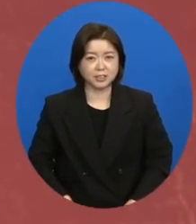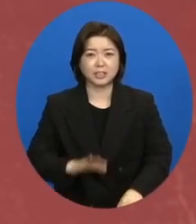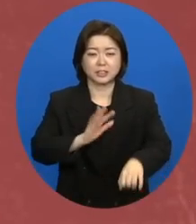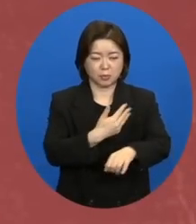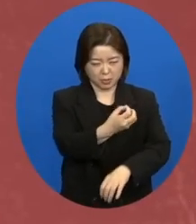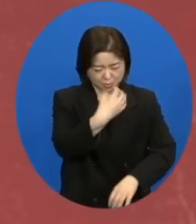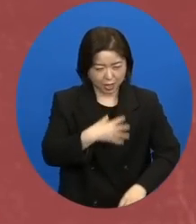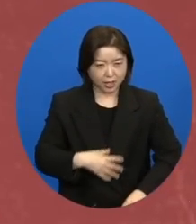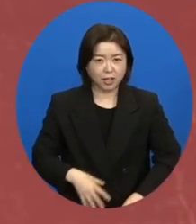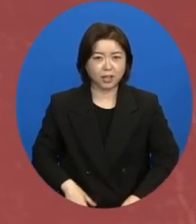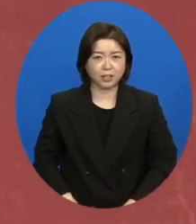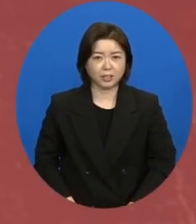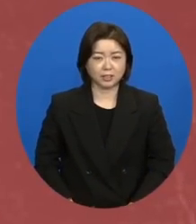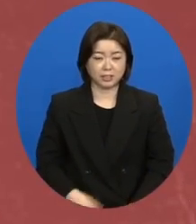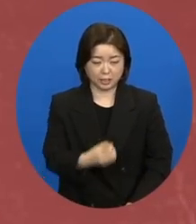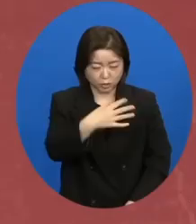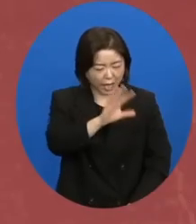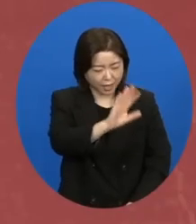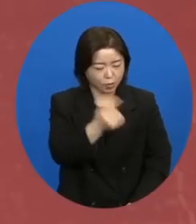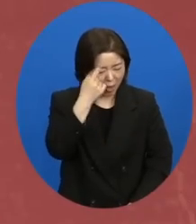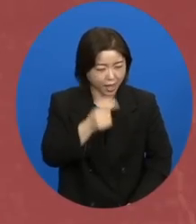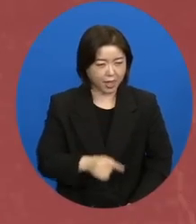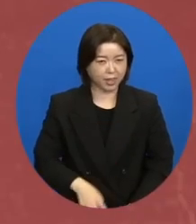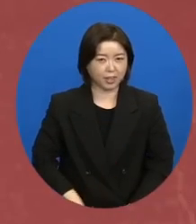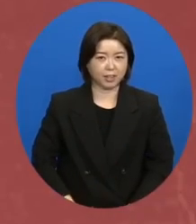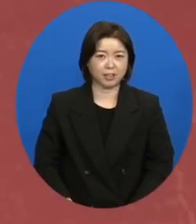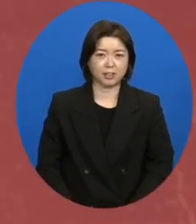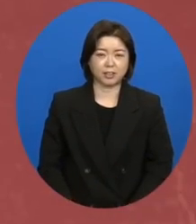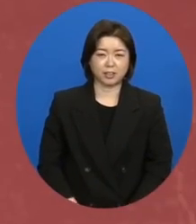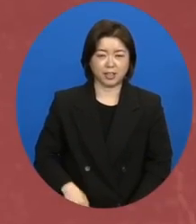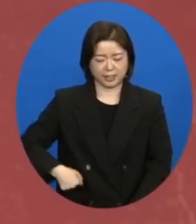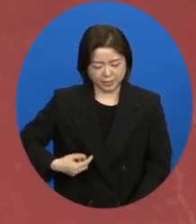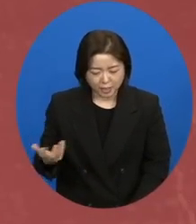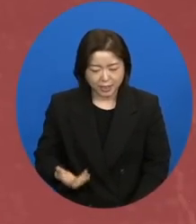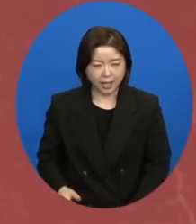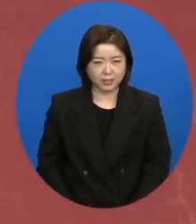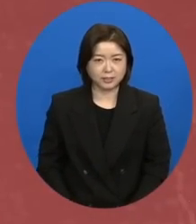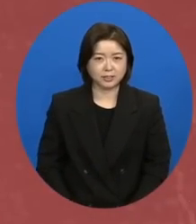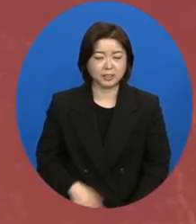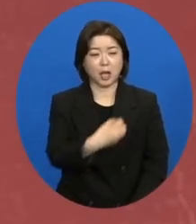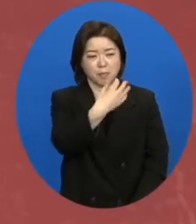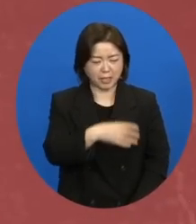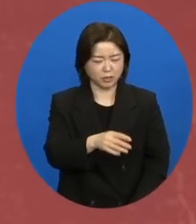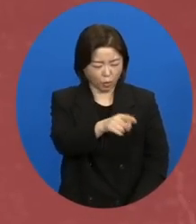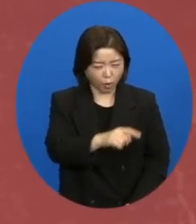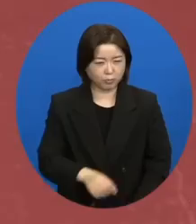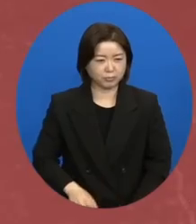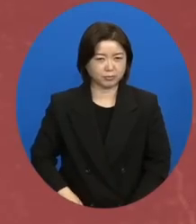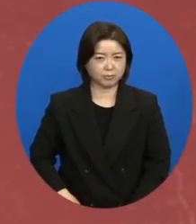잘못했다고. 얘기를 해야지. 왜 얘기를 안 해? 속상하게. 얘기를 해, 좀.